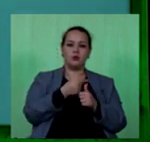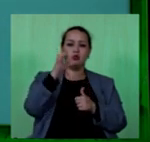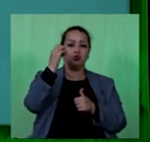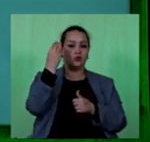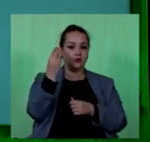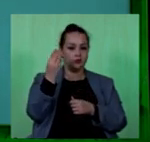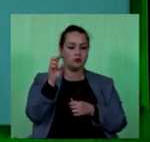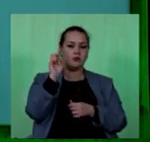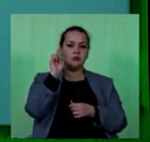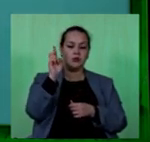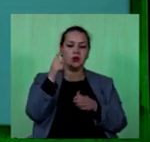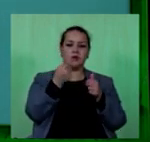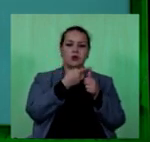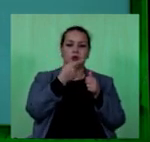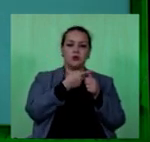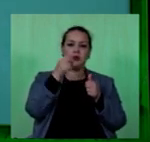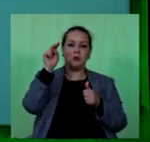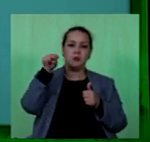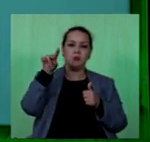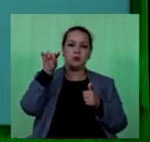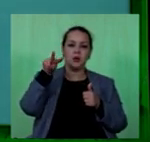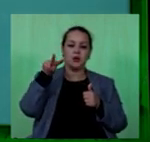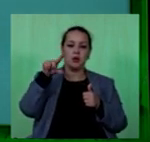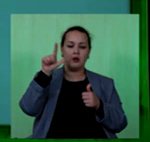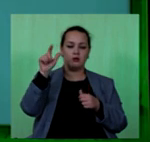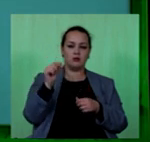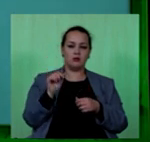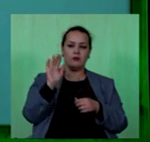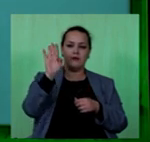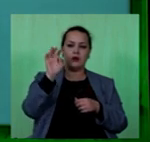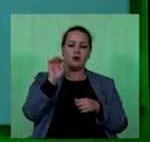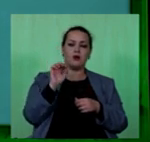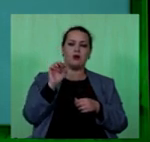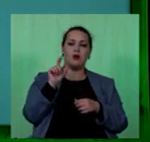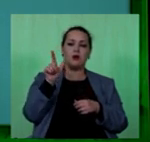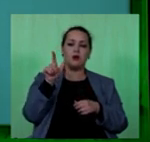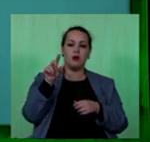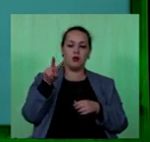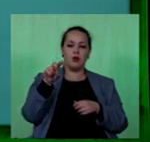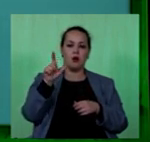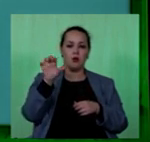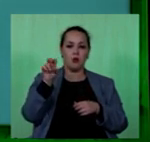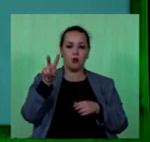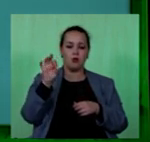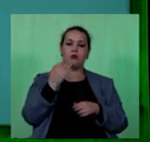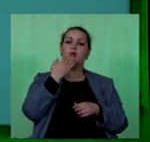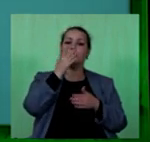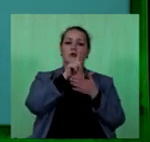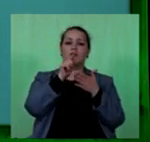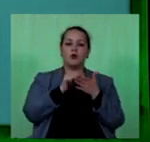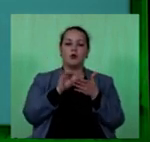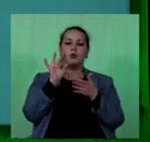б именем прилагательным в глаголом задайте вопрос и